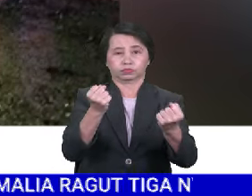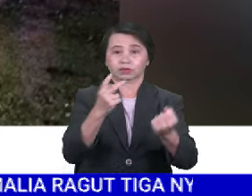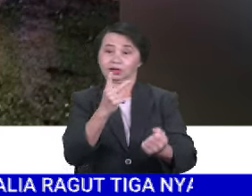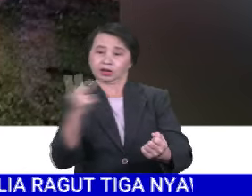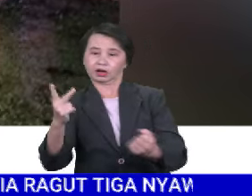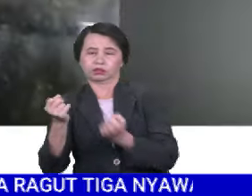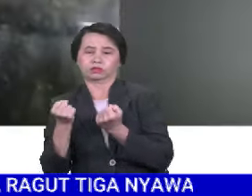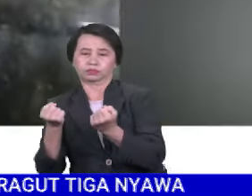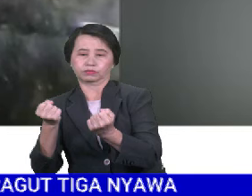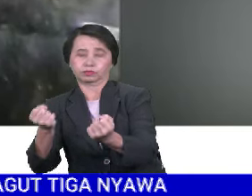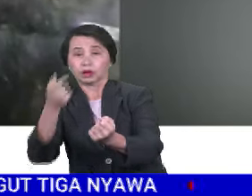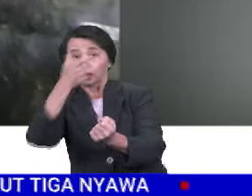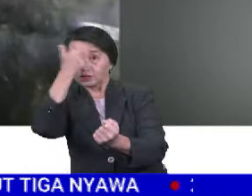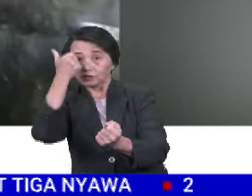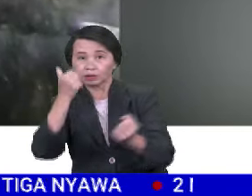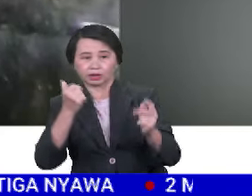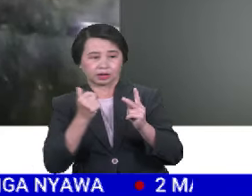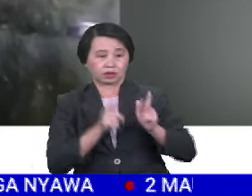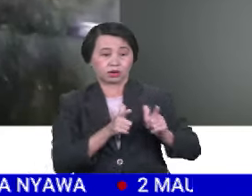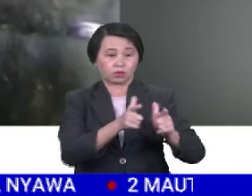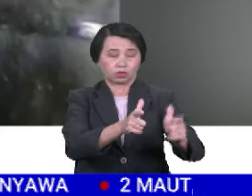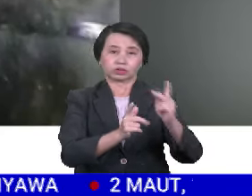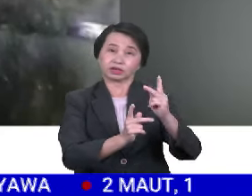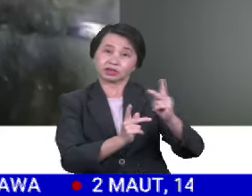disebabkan lorong kiri